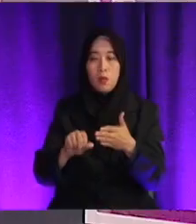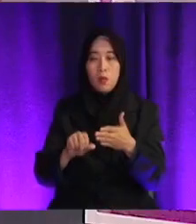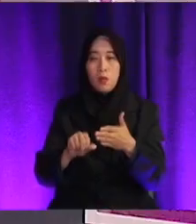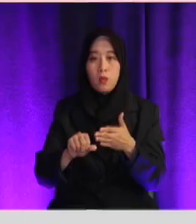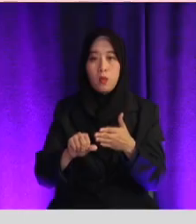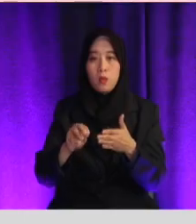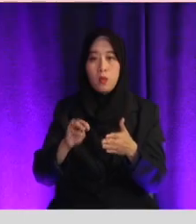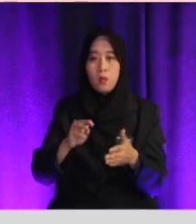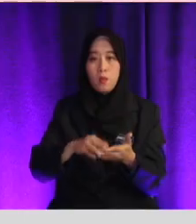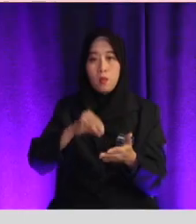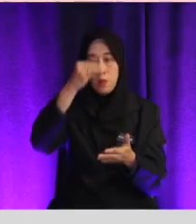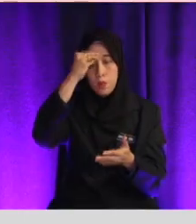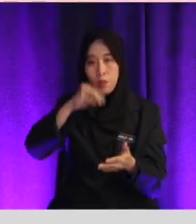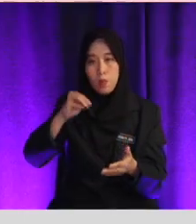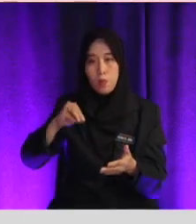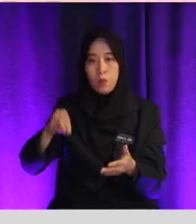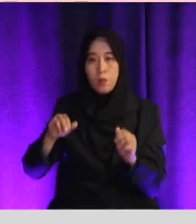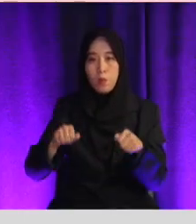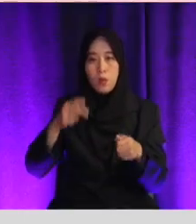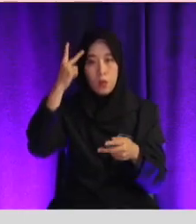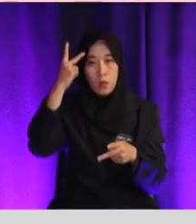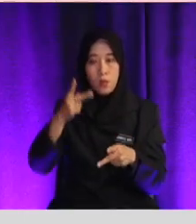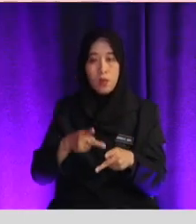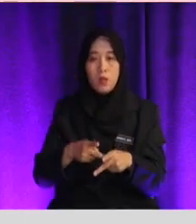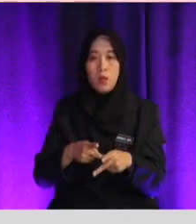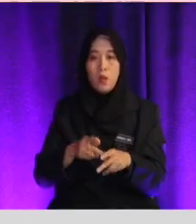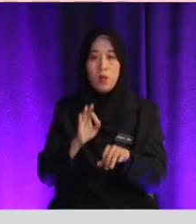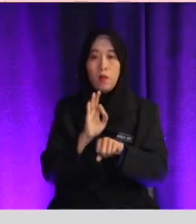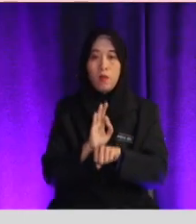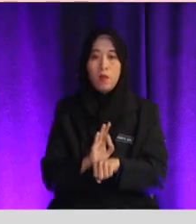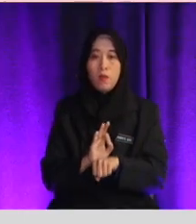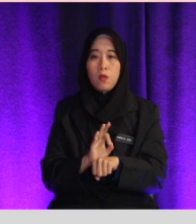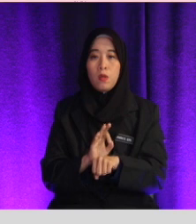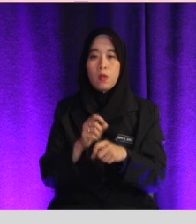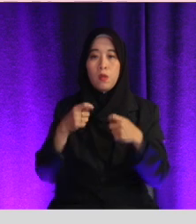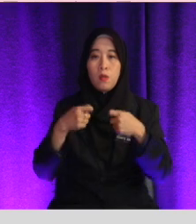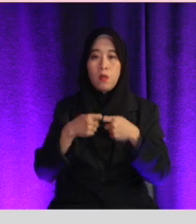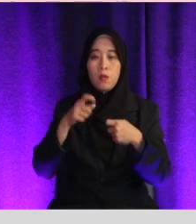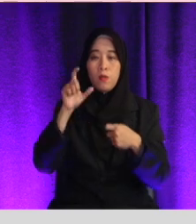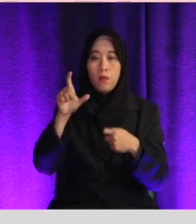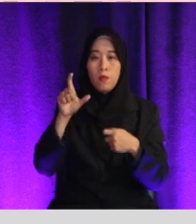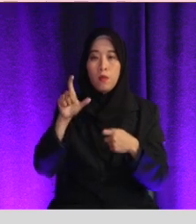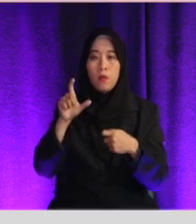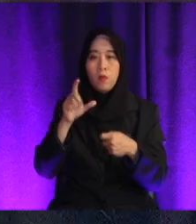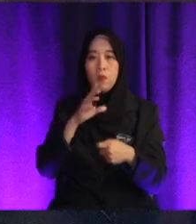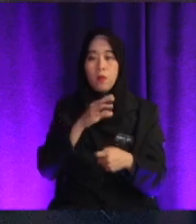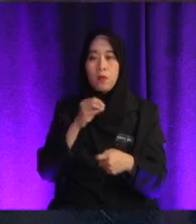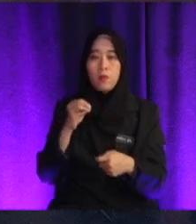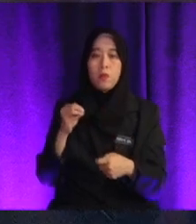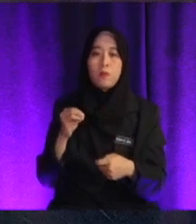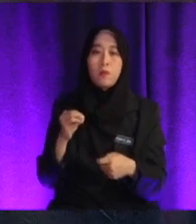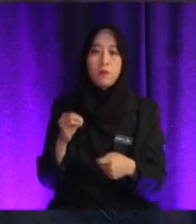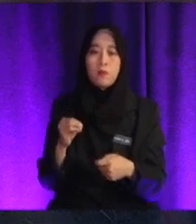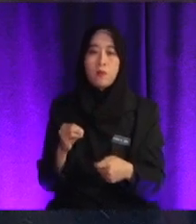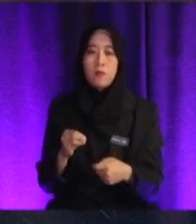mengenal pasti jenis fuse dan juga fungsi fuse. Betul. Macam kita tadi, fungsi fuse ada berapa? 2. Dua.